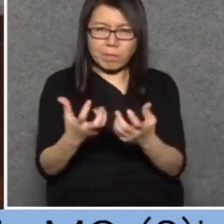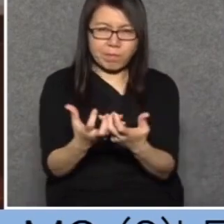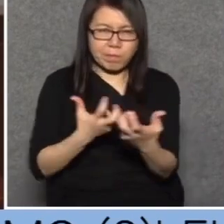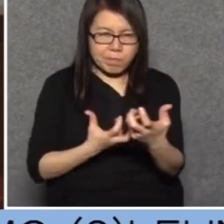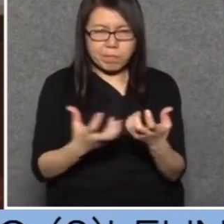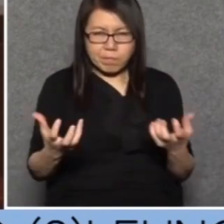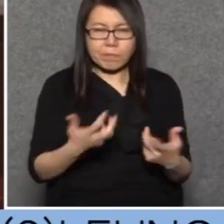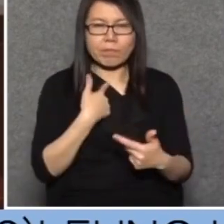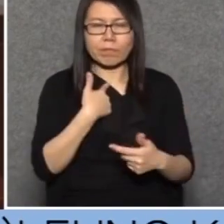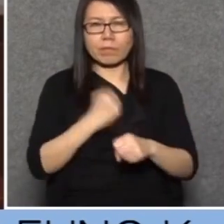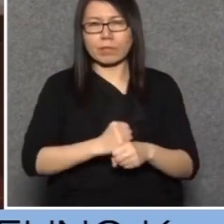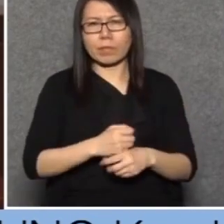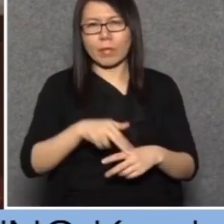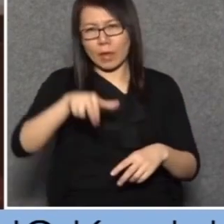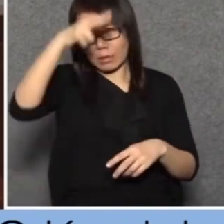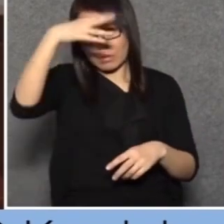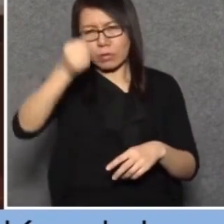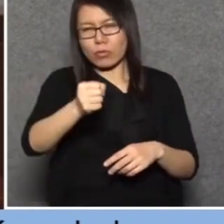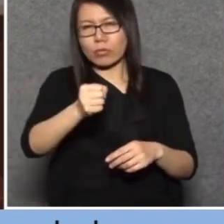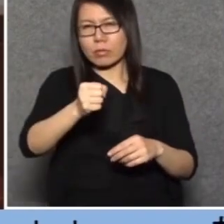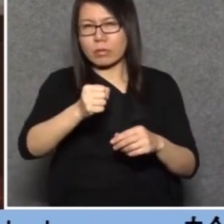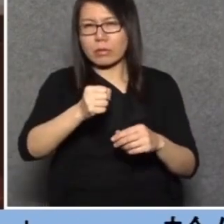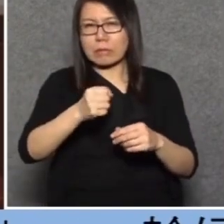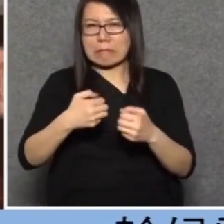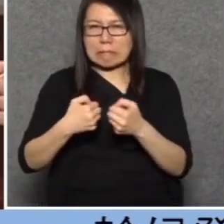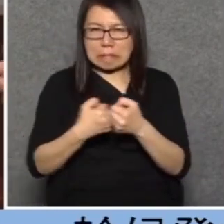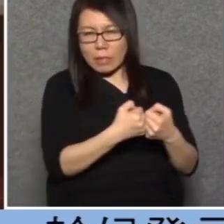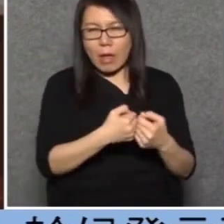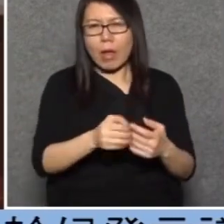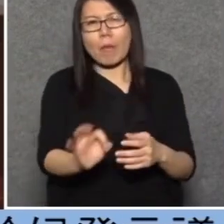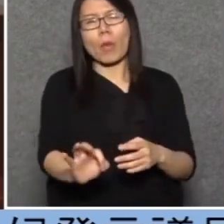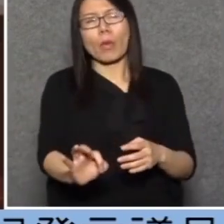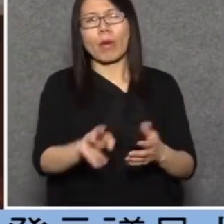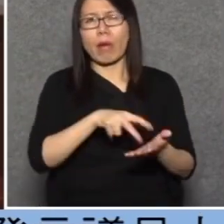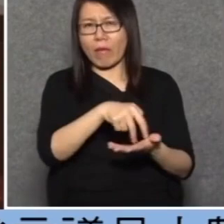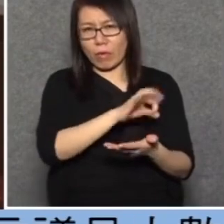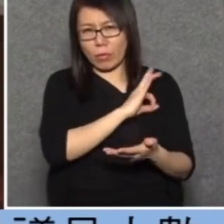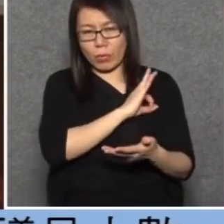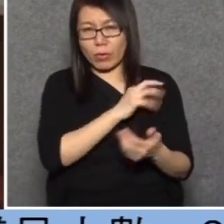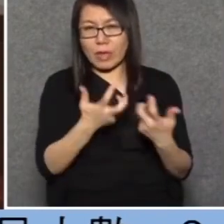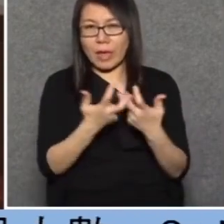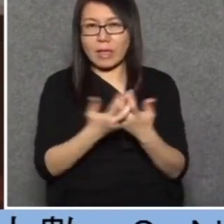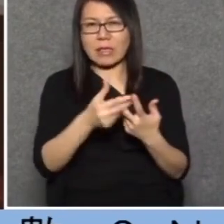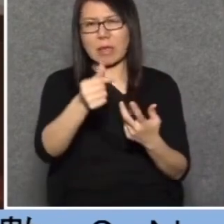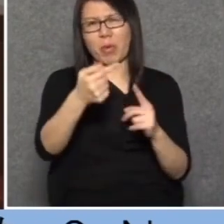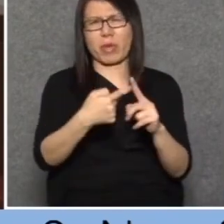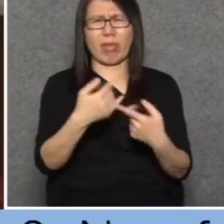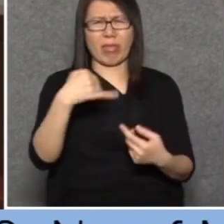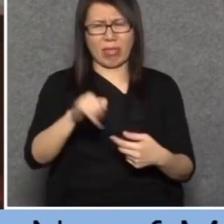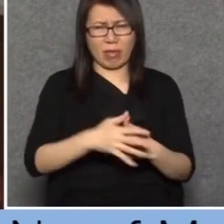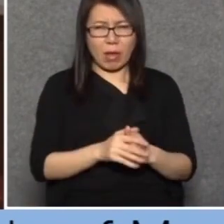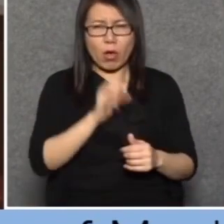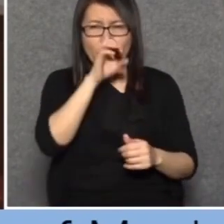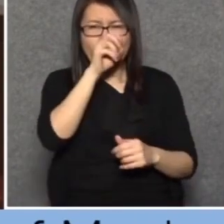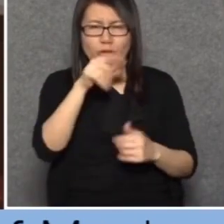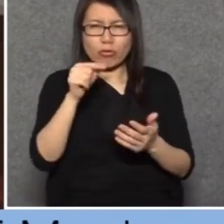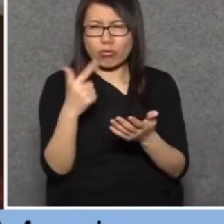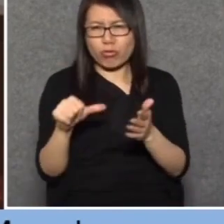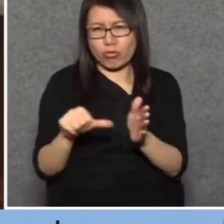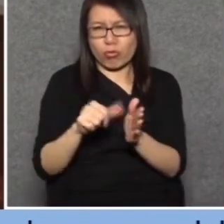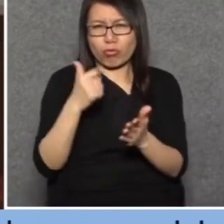事情，行政權沒有人可以約制到他的。現在看看這個立法會，數埋十丁友都不夠，在這裡講一個最重要